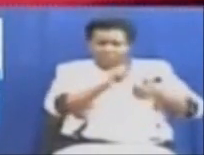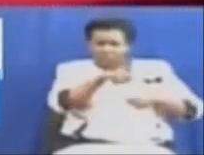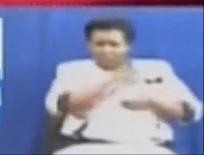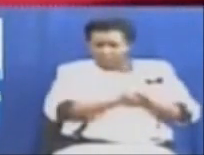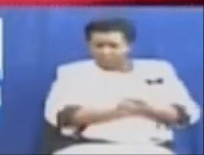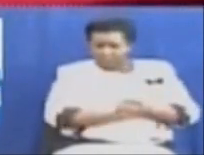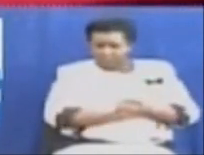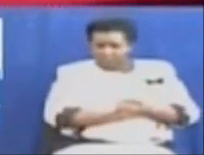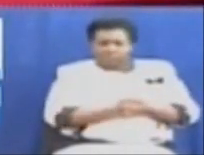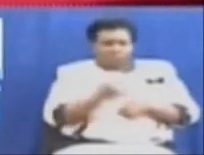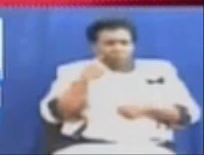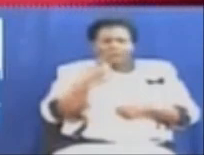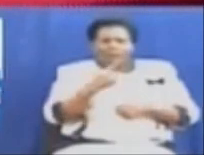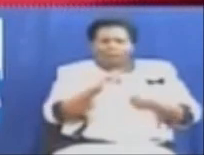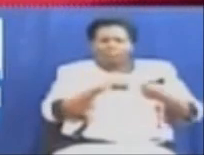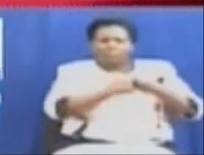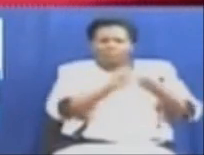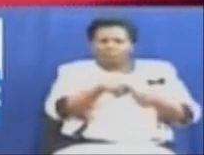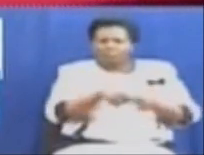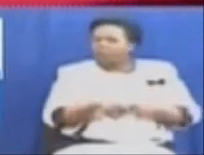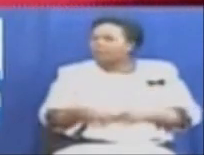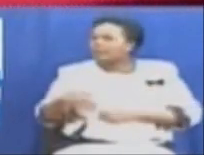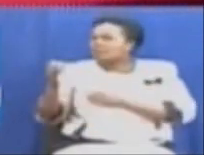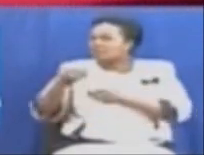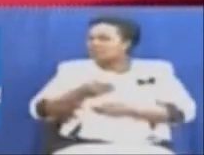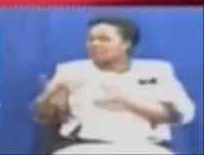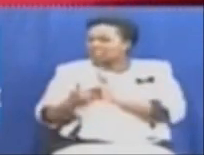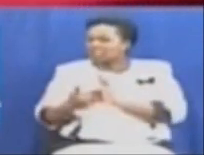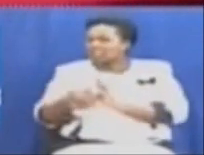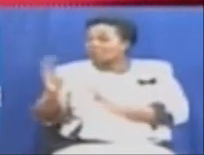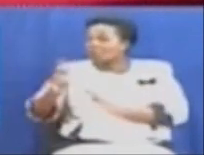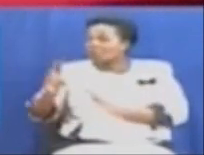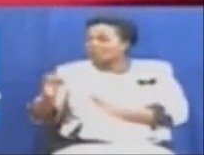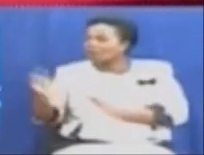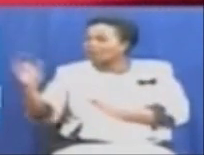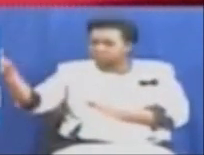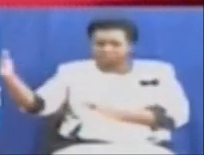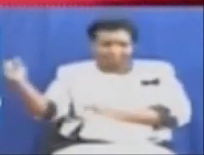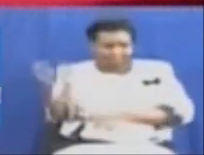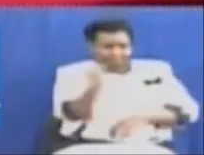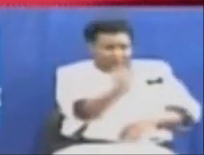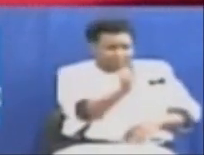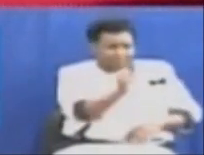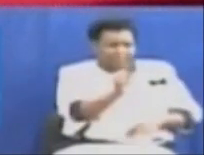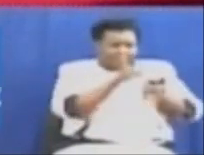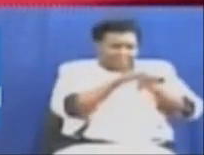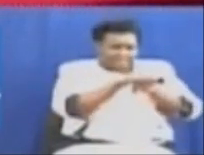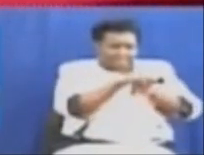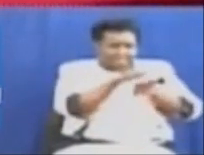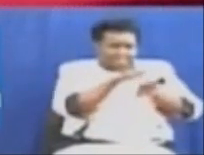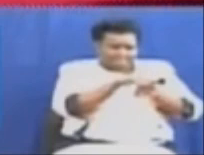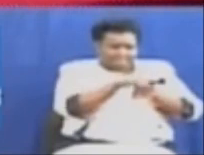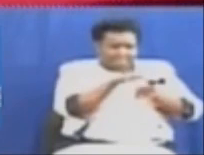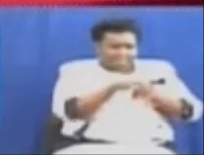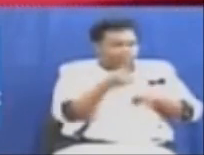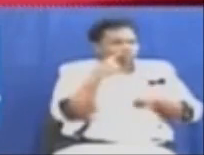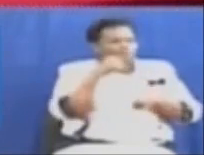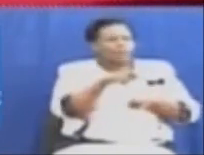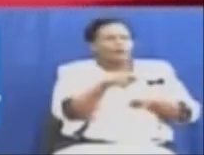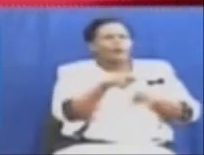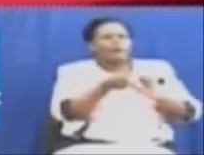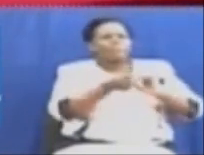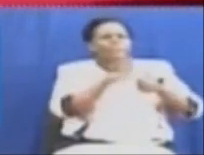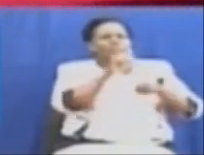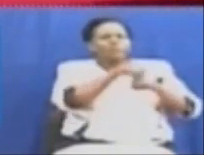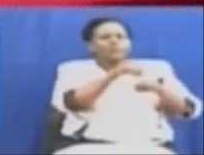Mheshimiwa Naibu Waziri, Ofisi ya Rais TAMISEMI, majibu. Mheshimiwa Naibu Spika, nakushukuru. Kwa niaba ya Waziri wa Nchi, Ofisi